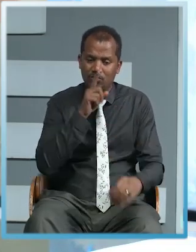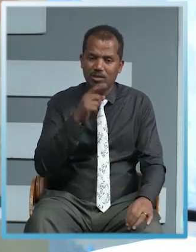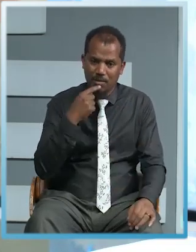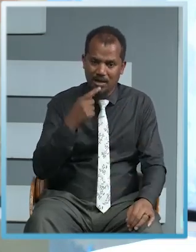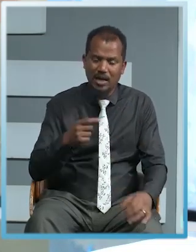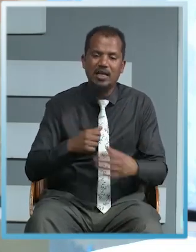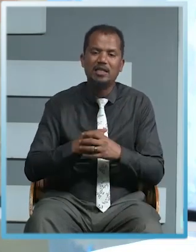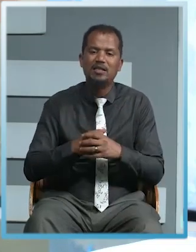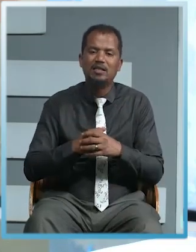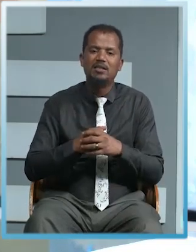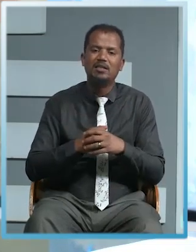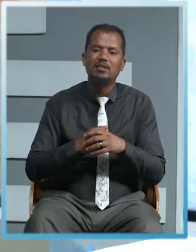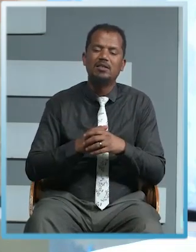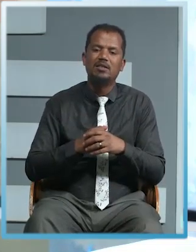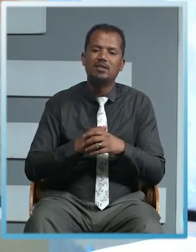honest ማለት ነው